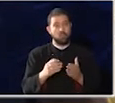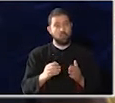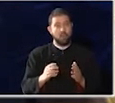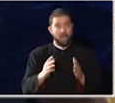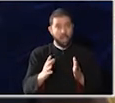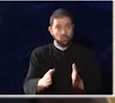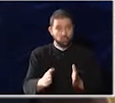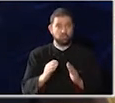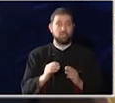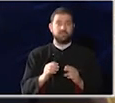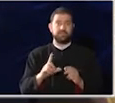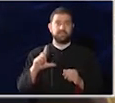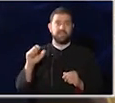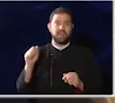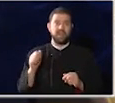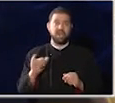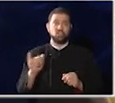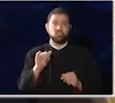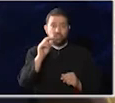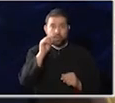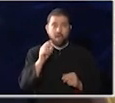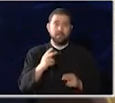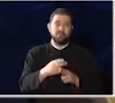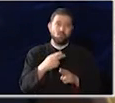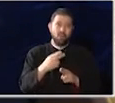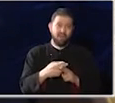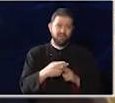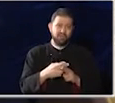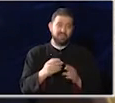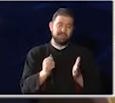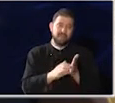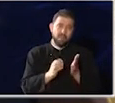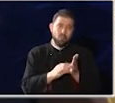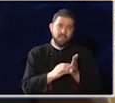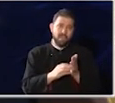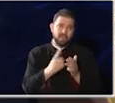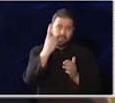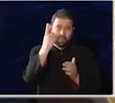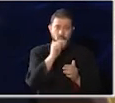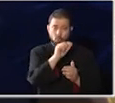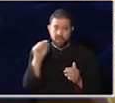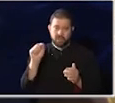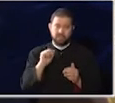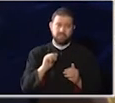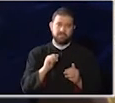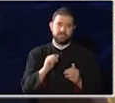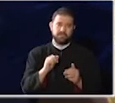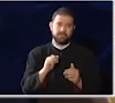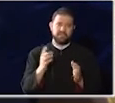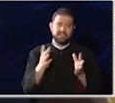Pentru a ajunge la cei afectați de boală, trebuie în primul rând